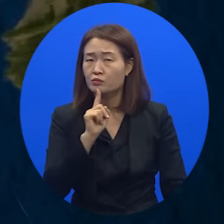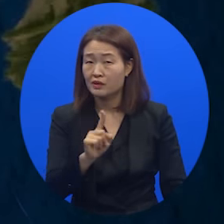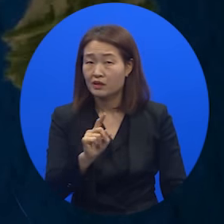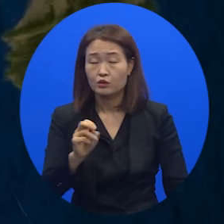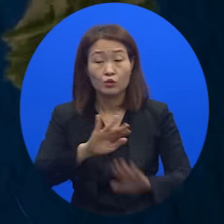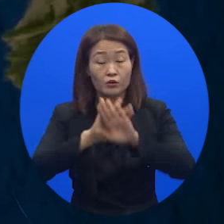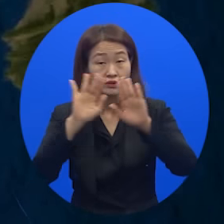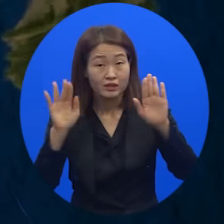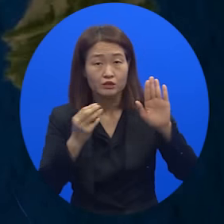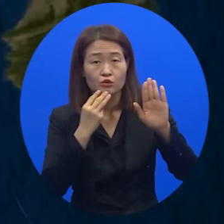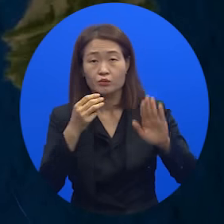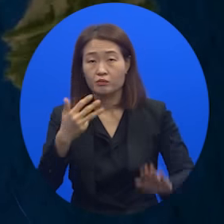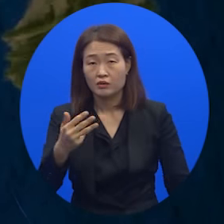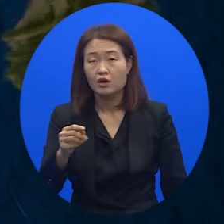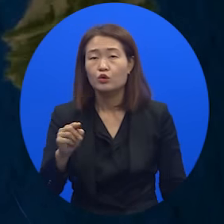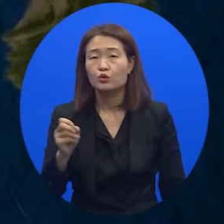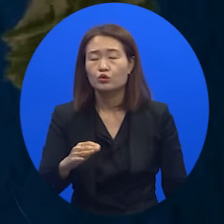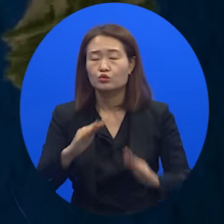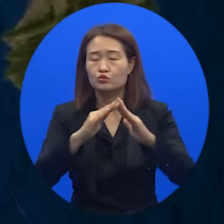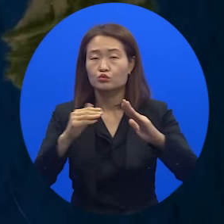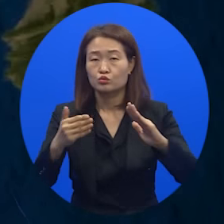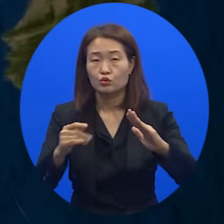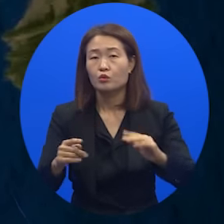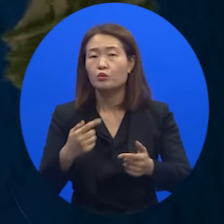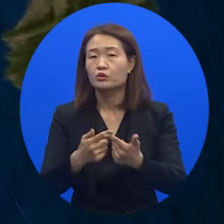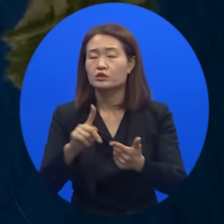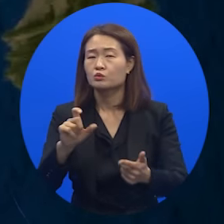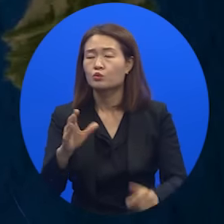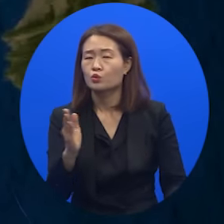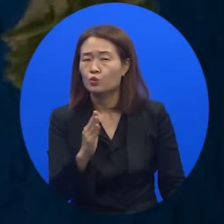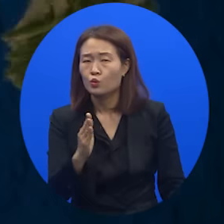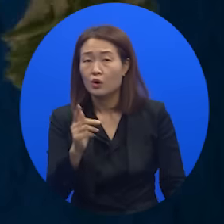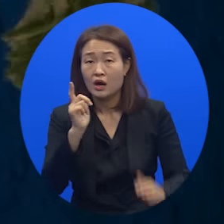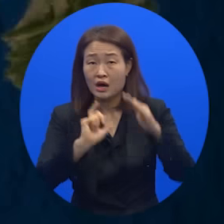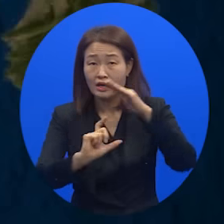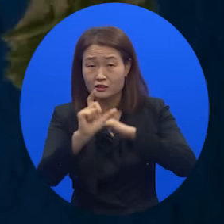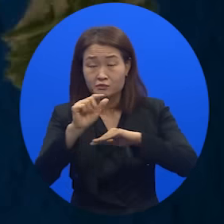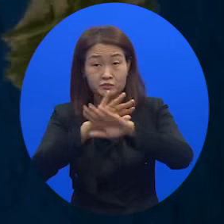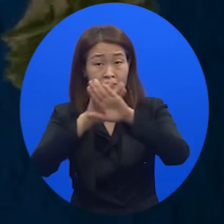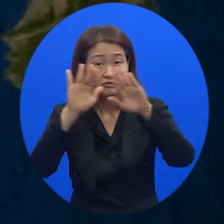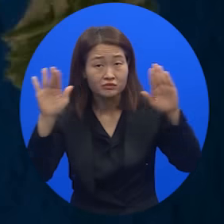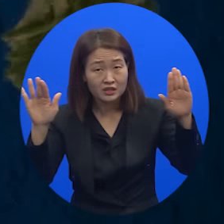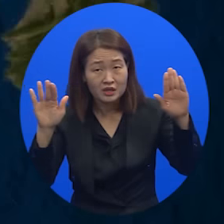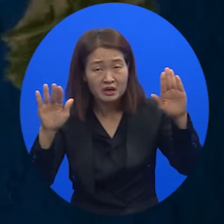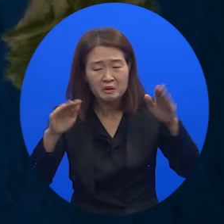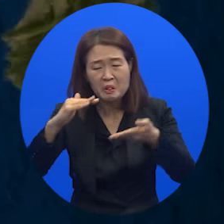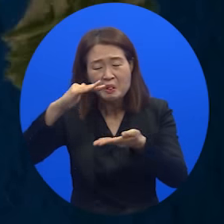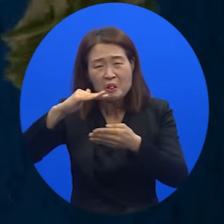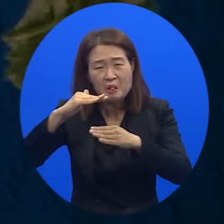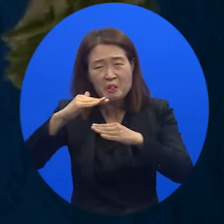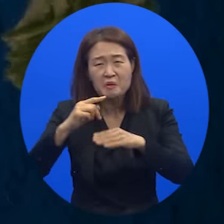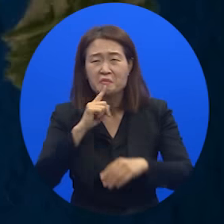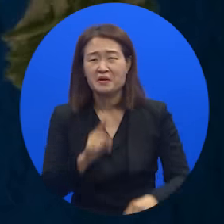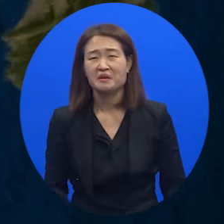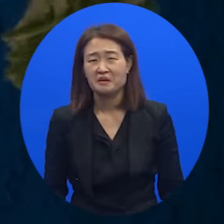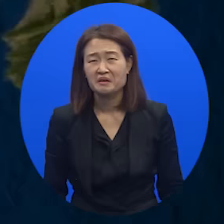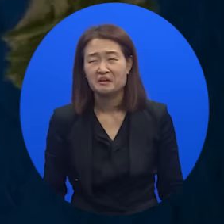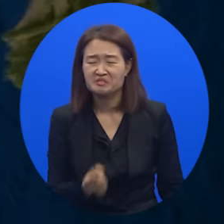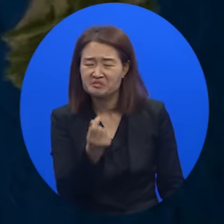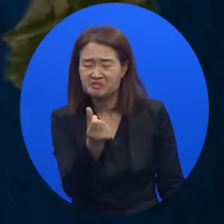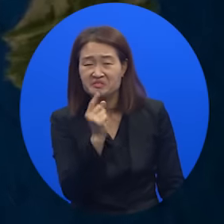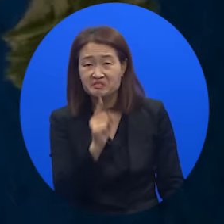예상되고 한낮에도 서울 8도 전주 9도 부산 15도로 아침과 낮에 기온 차가